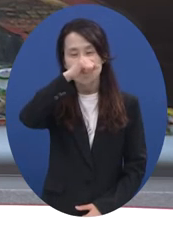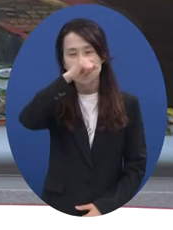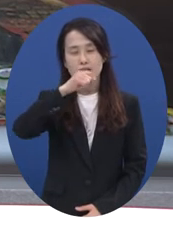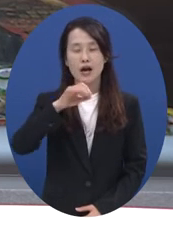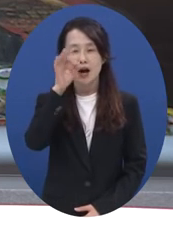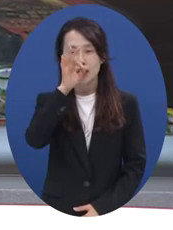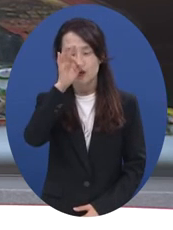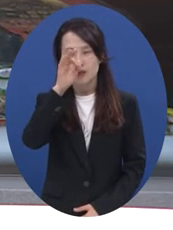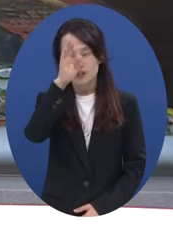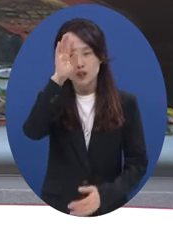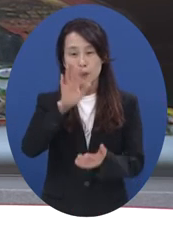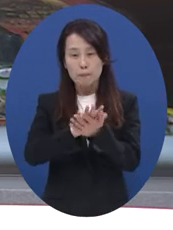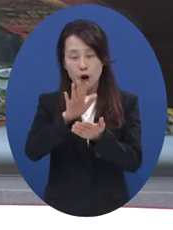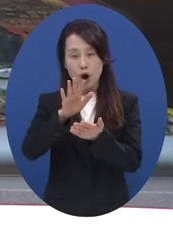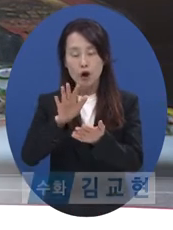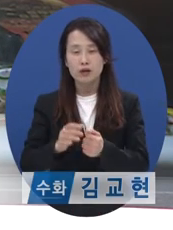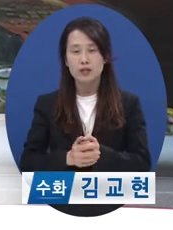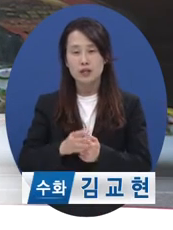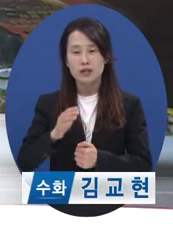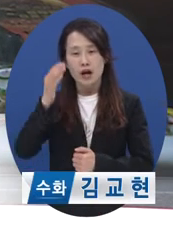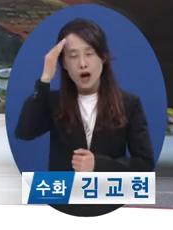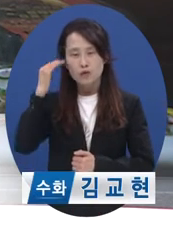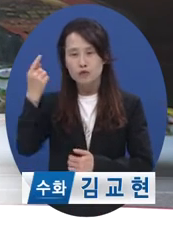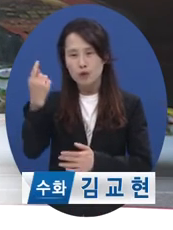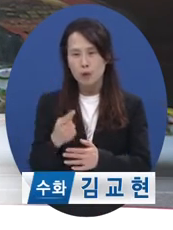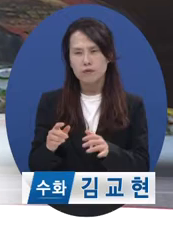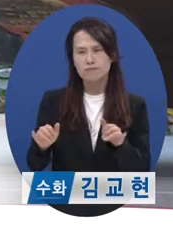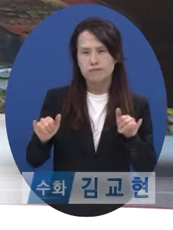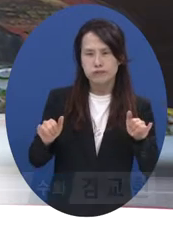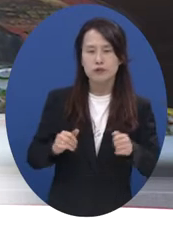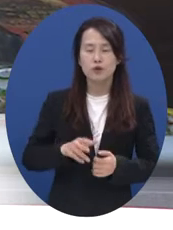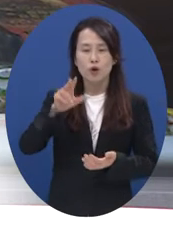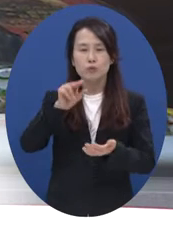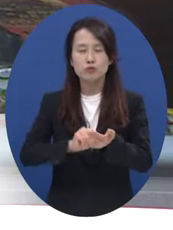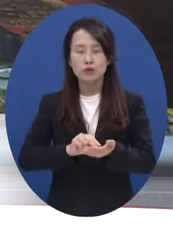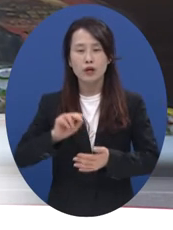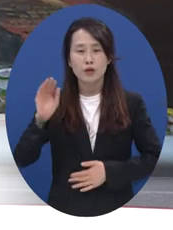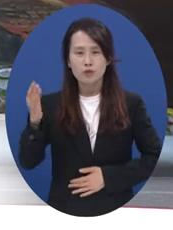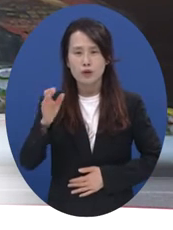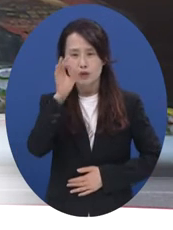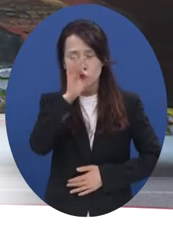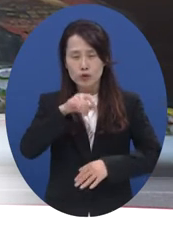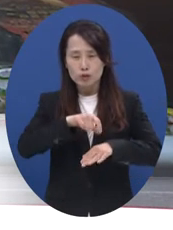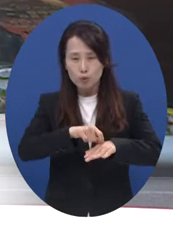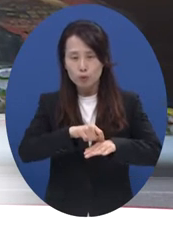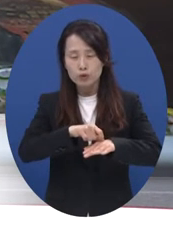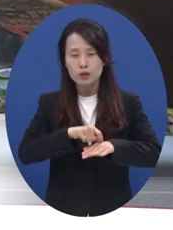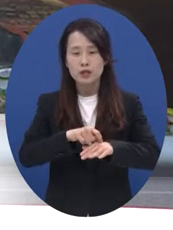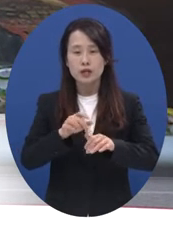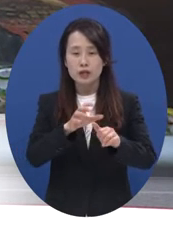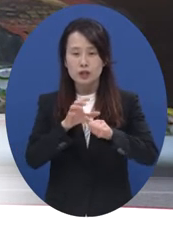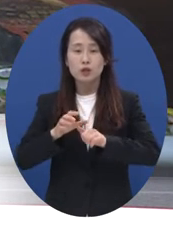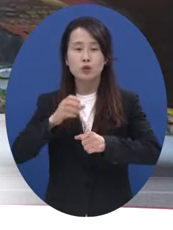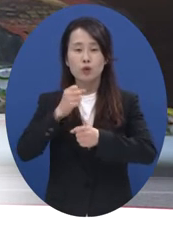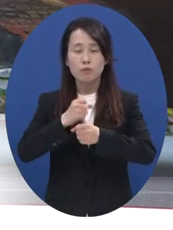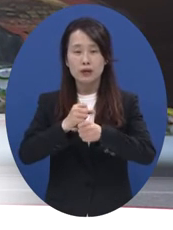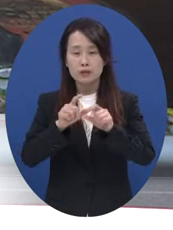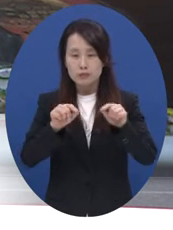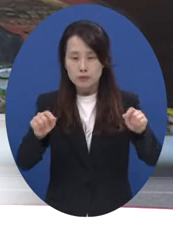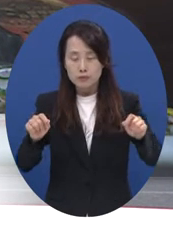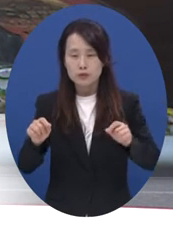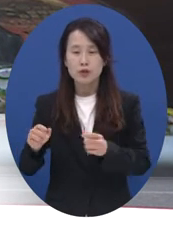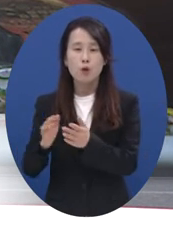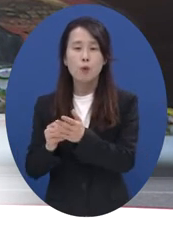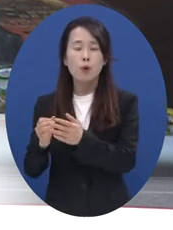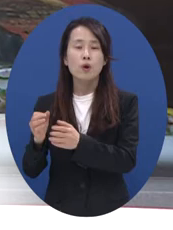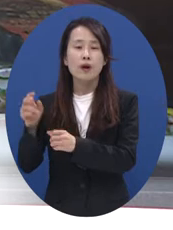아프리카 돼지열병이 국내로 유입될까 걱정입니다. 그런데 문제가 될 만한 돼지고기 가공식품들이 밀수